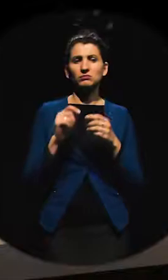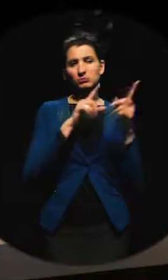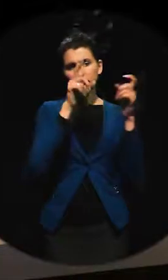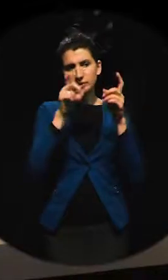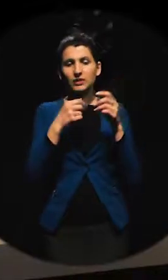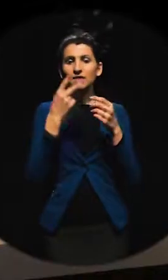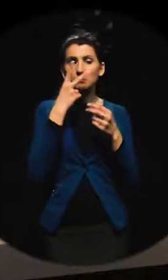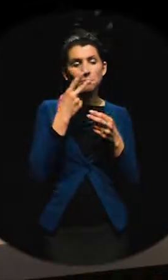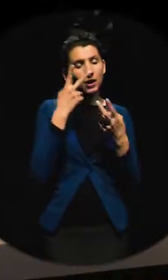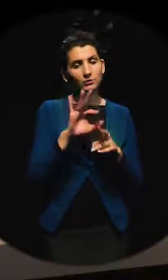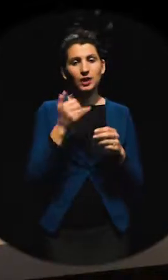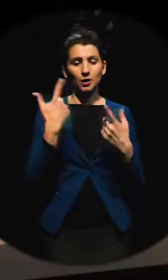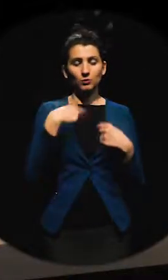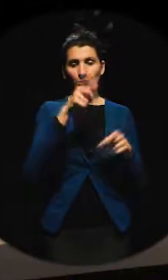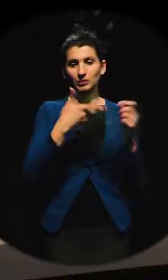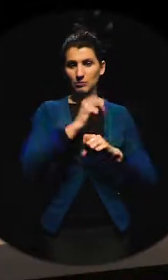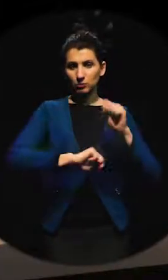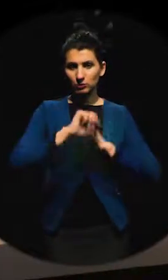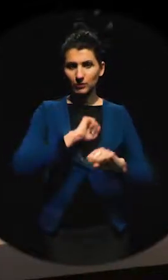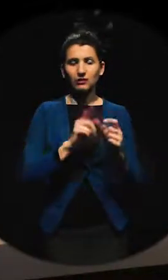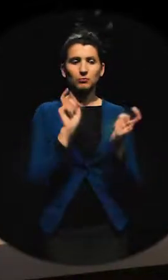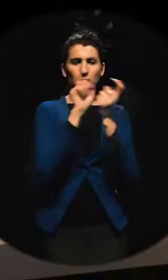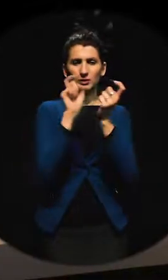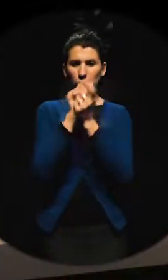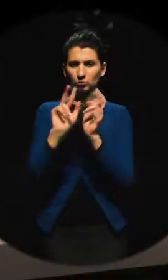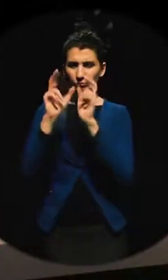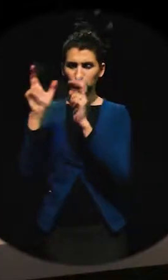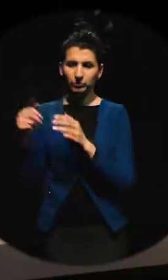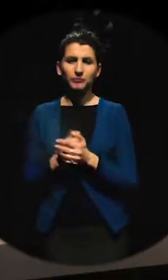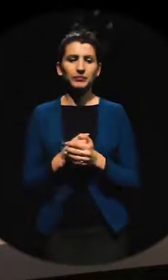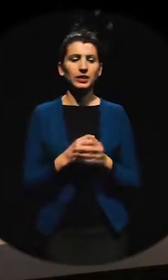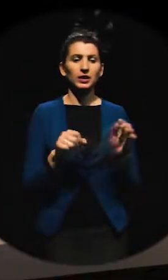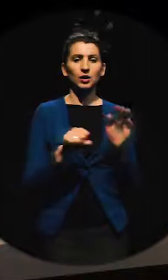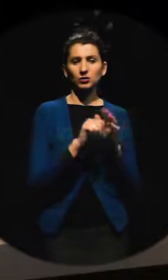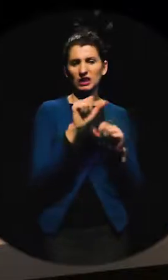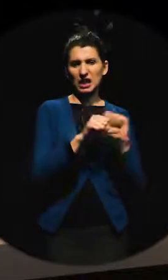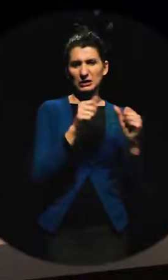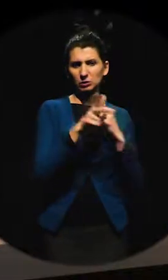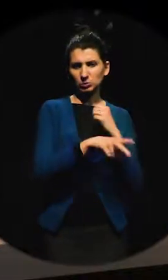80., no niemalże do dzisiaj. Parę lat temu